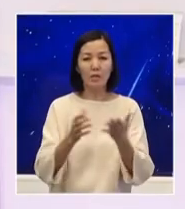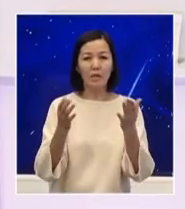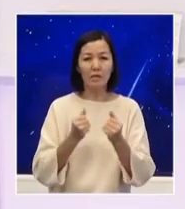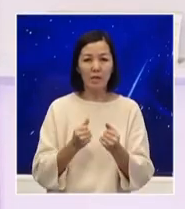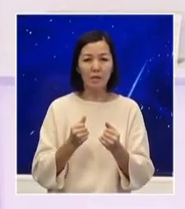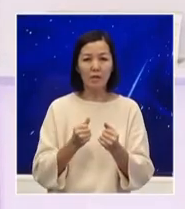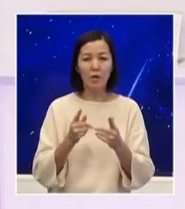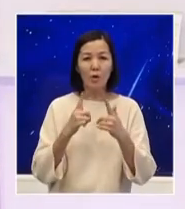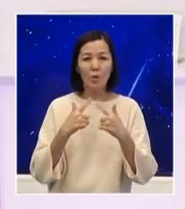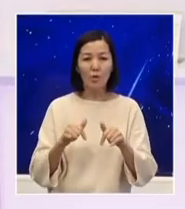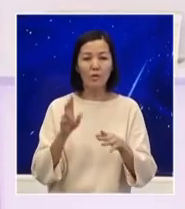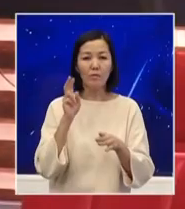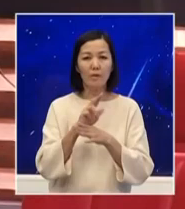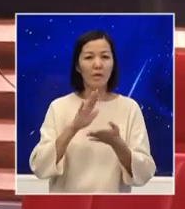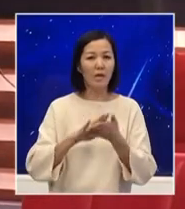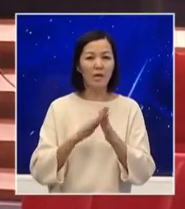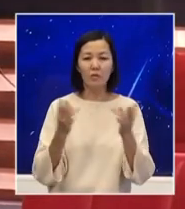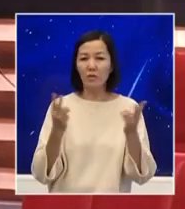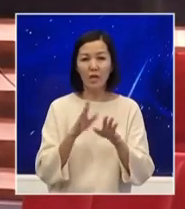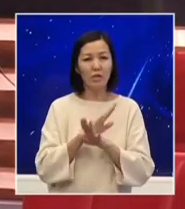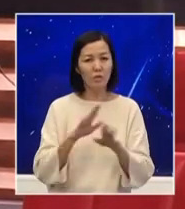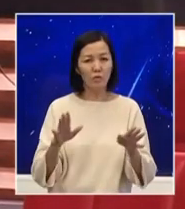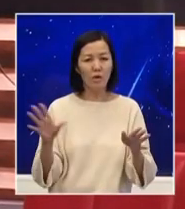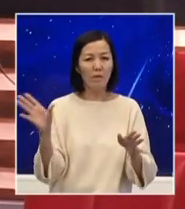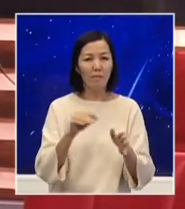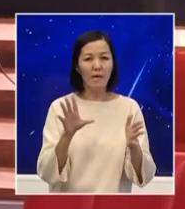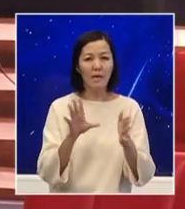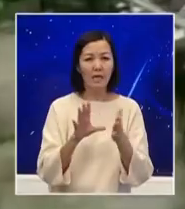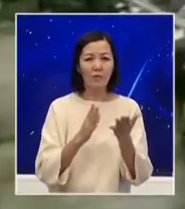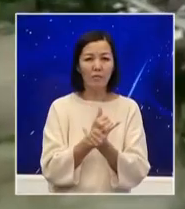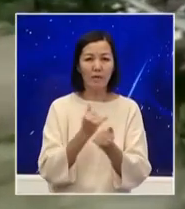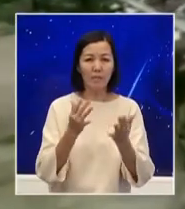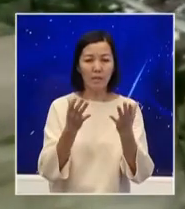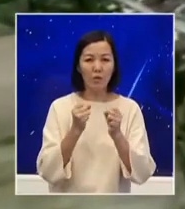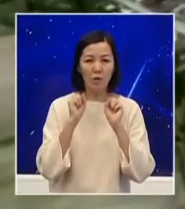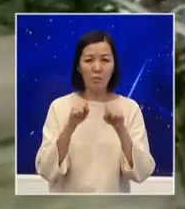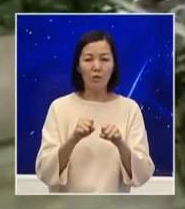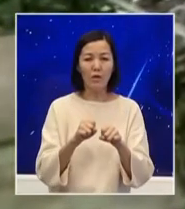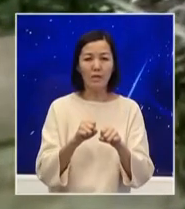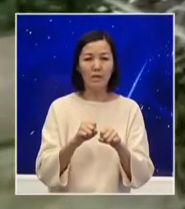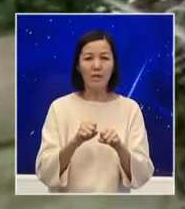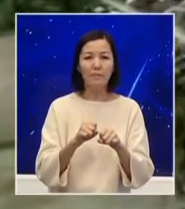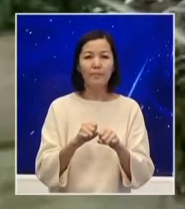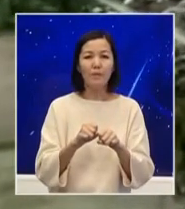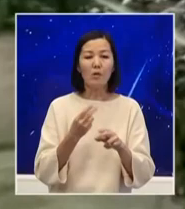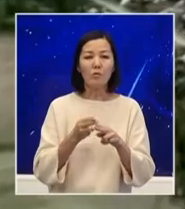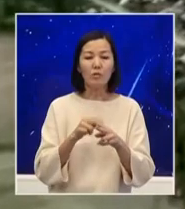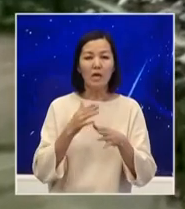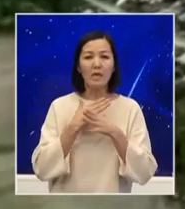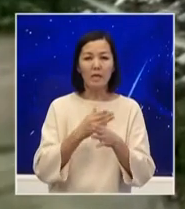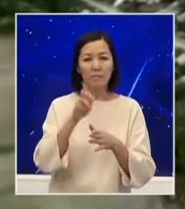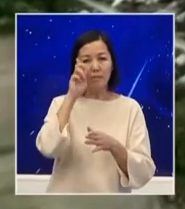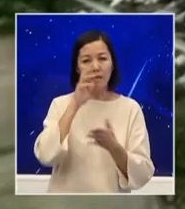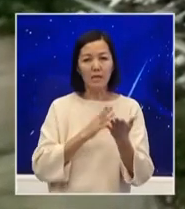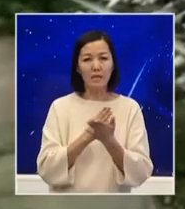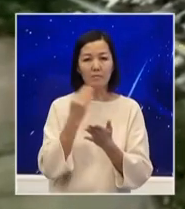алып, уәкілетті органдармен барып келісуге қажеті жоқ. Бәрі электронды форматта, электронды қолтаңбамен қаралады. Осы арқылы